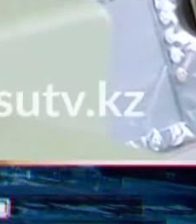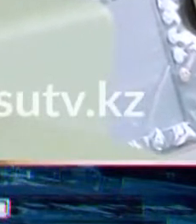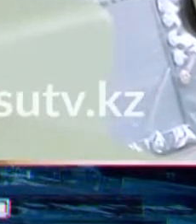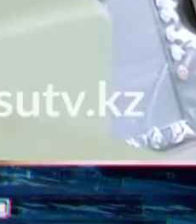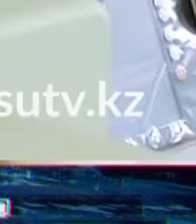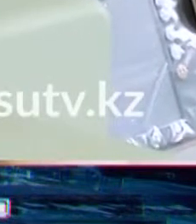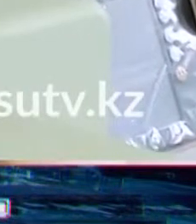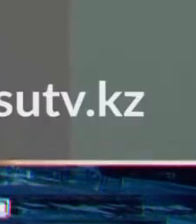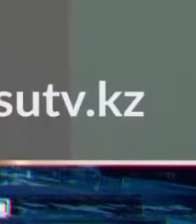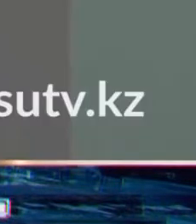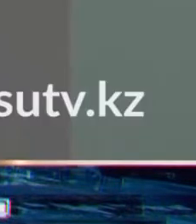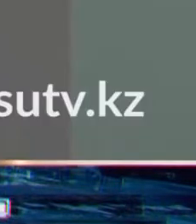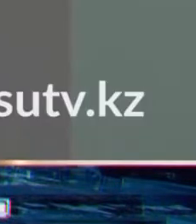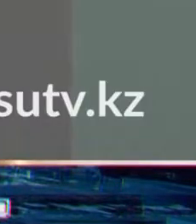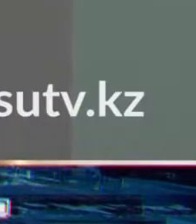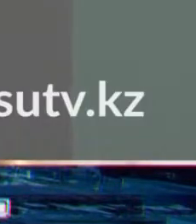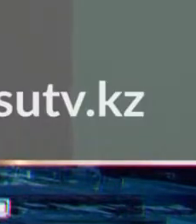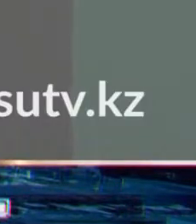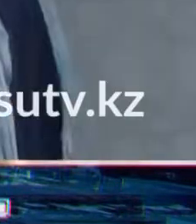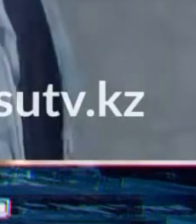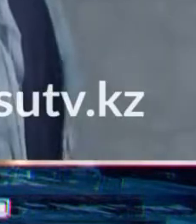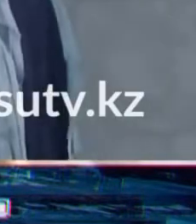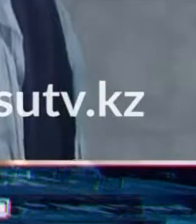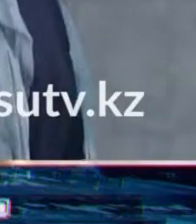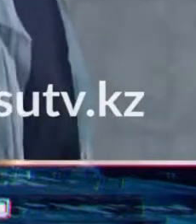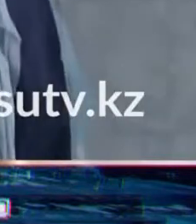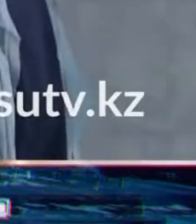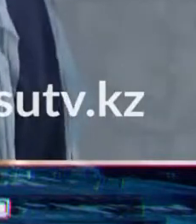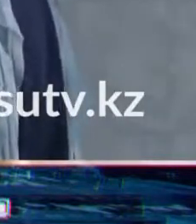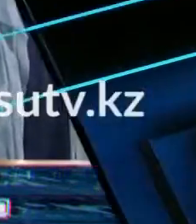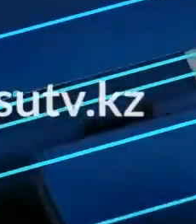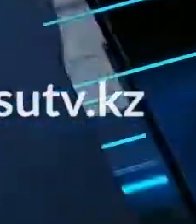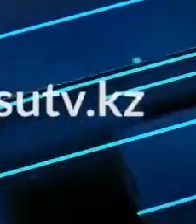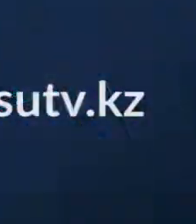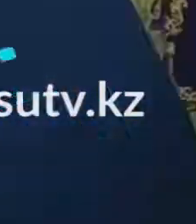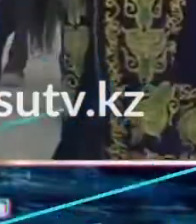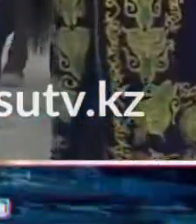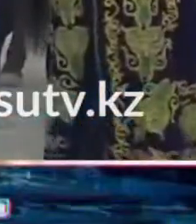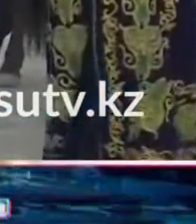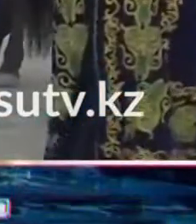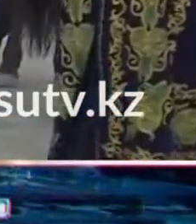операцияны облыстық көпсалалы балалар ауруханасының мамандары іске асырды.